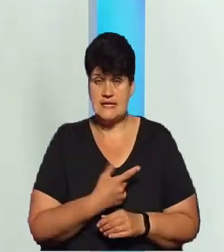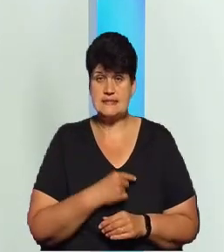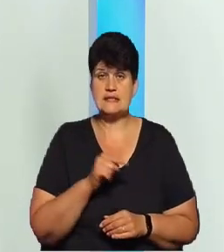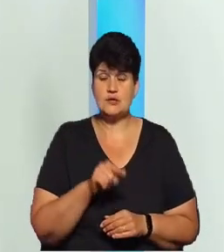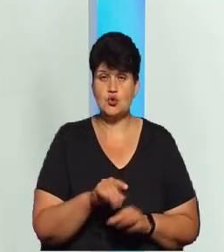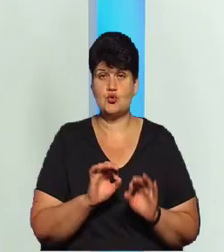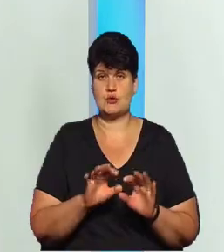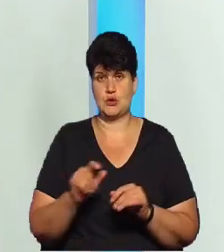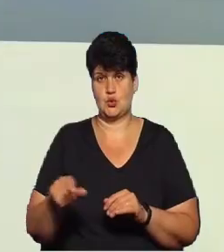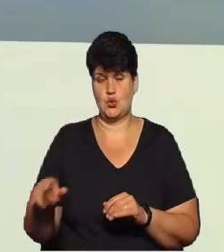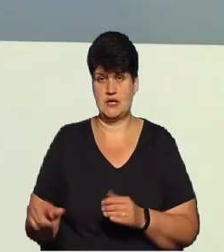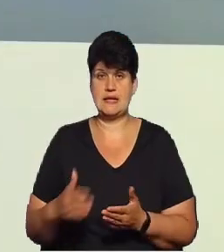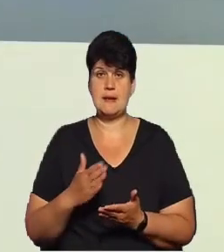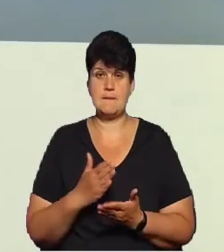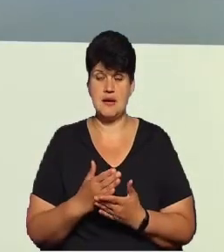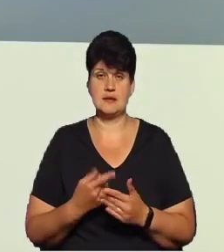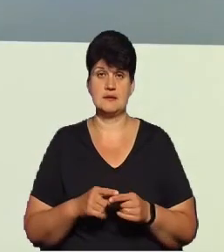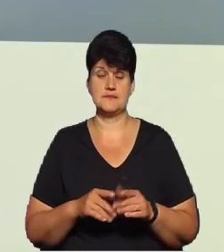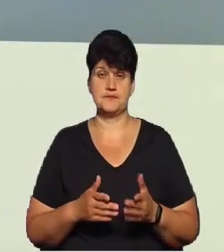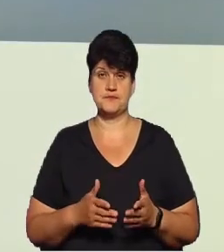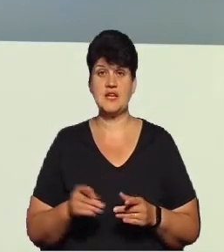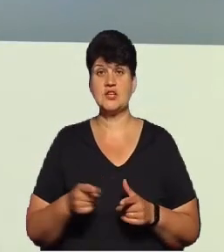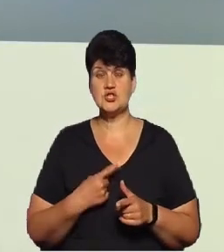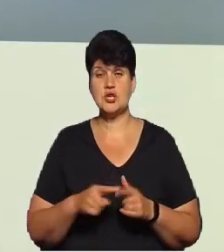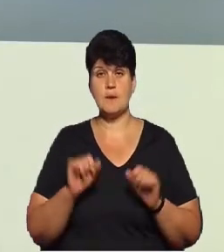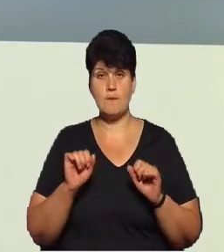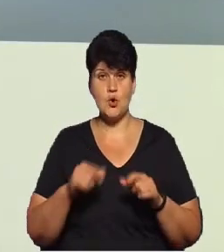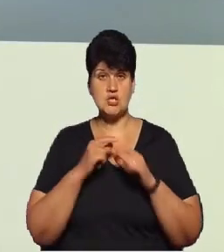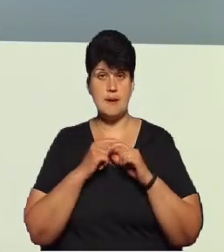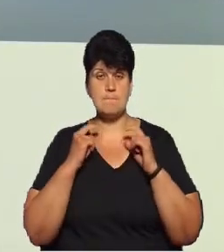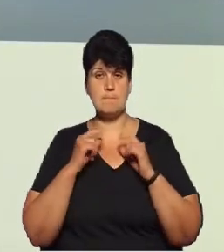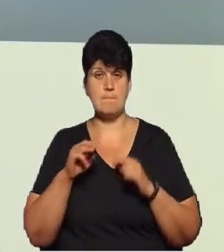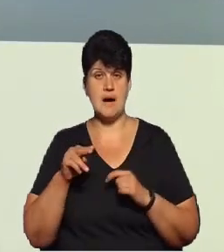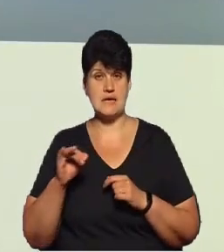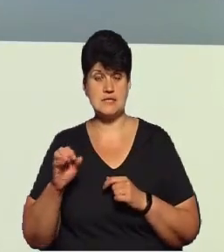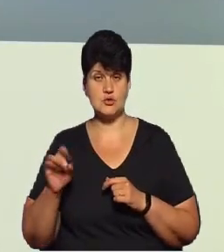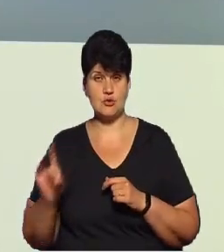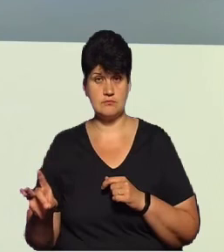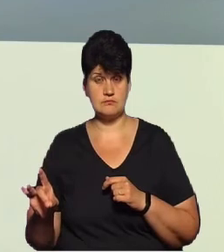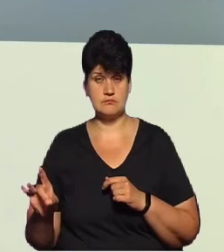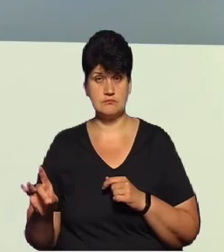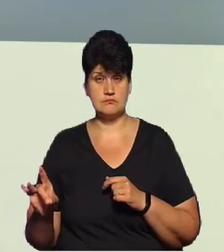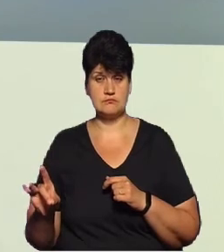цьому розуміння. Чи може пастор от після недільного там богослужіння, допустимо, привести після там служби